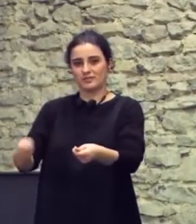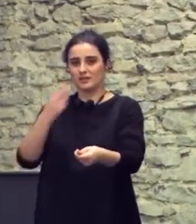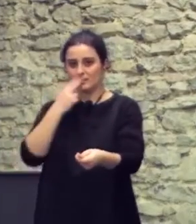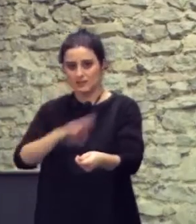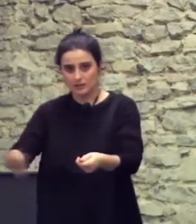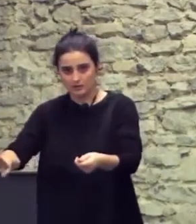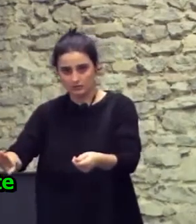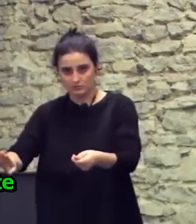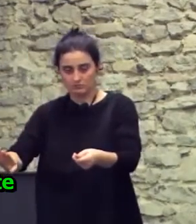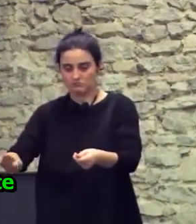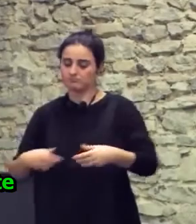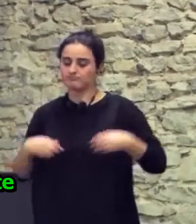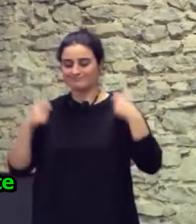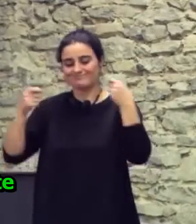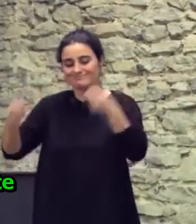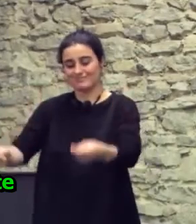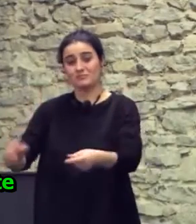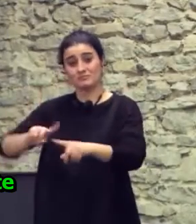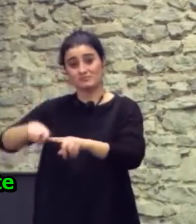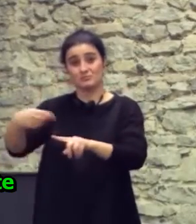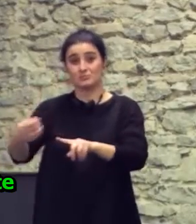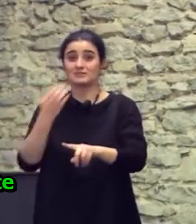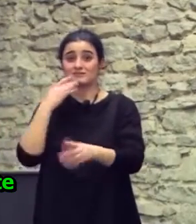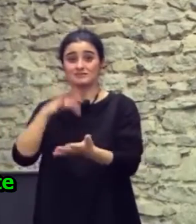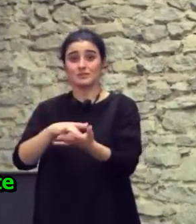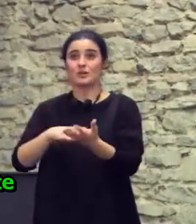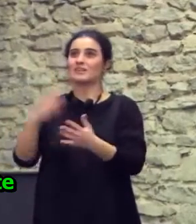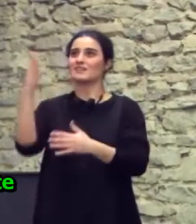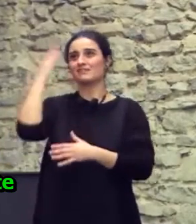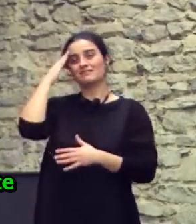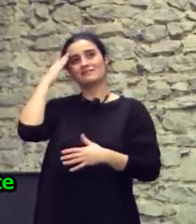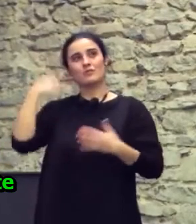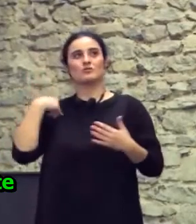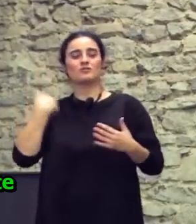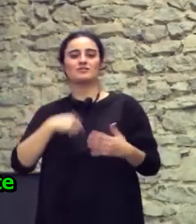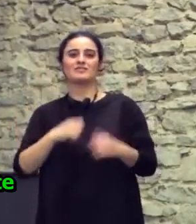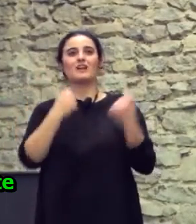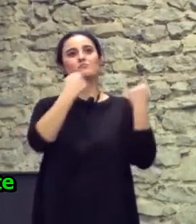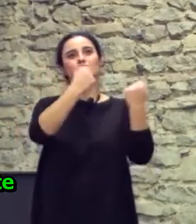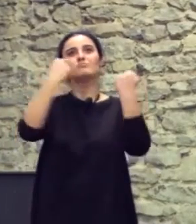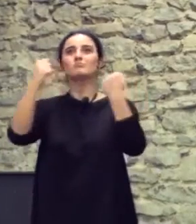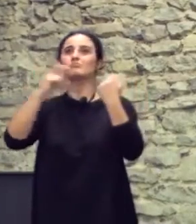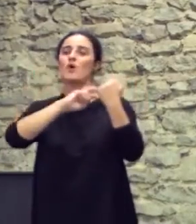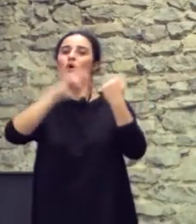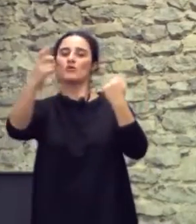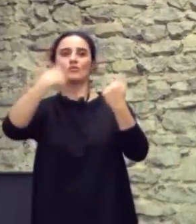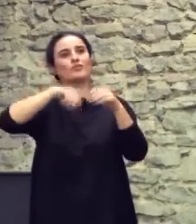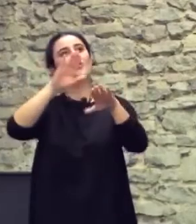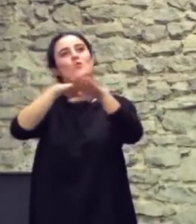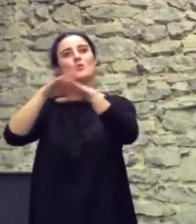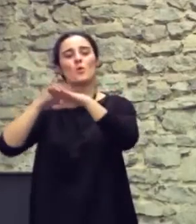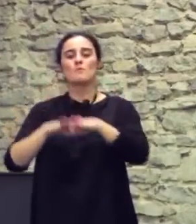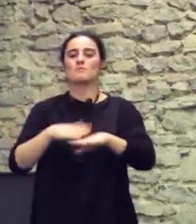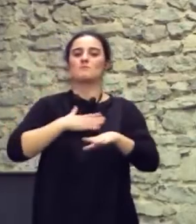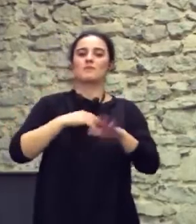errua botatzen diegu, guk heldutasunean ezberdintasun hori beste instituzio batzutan kokatzen dugulako, legea,